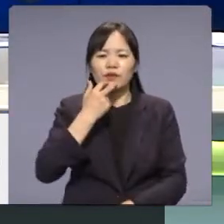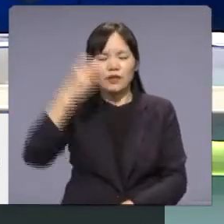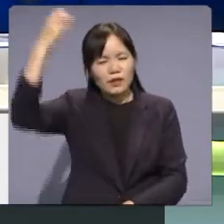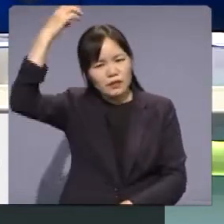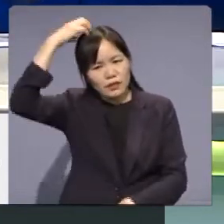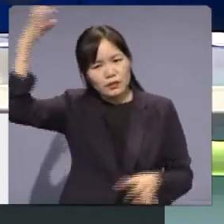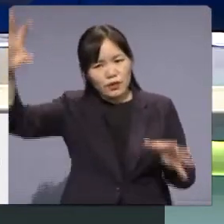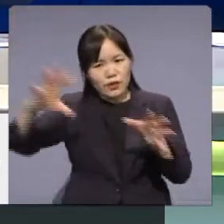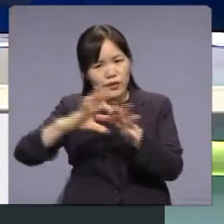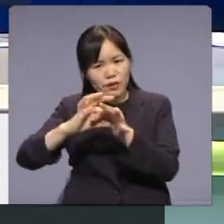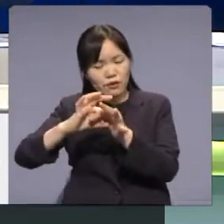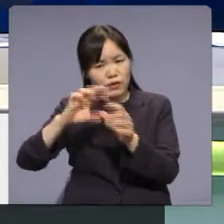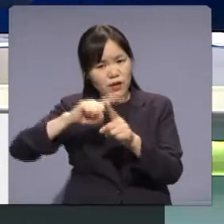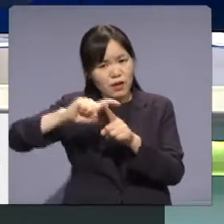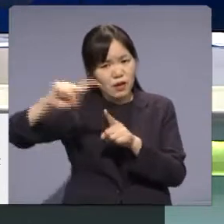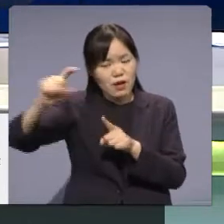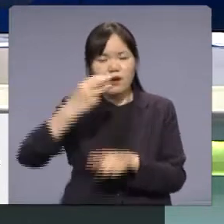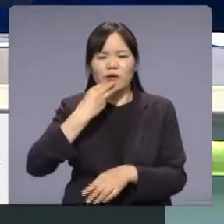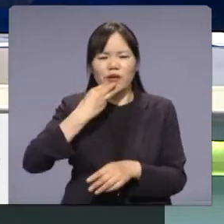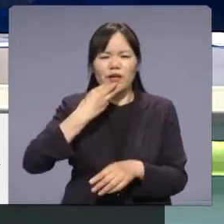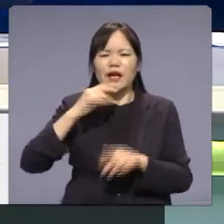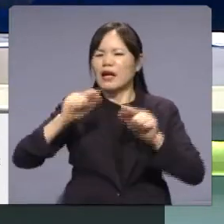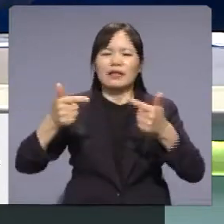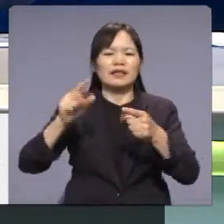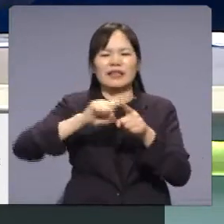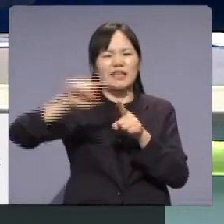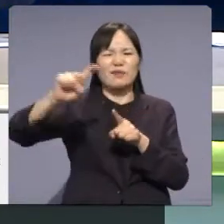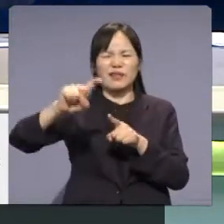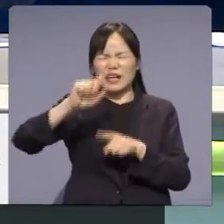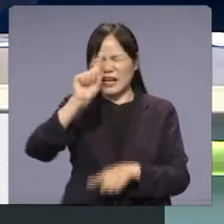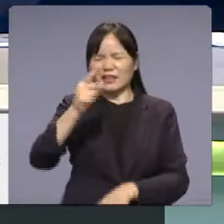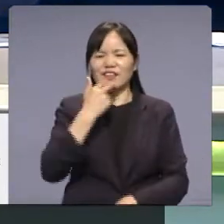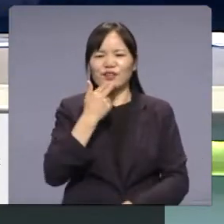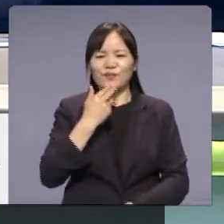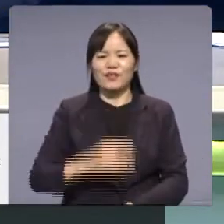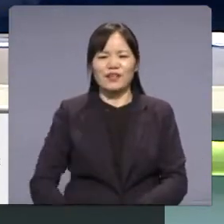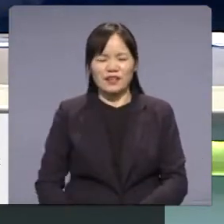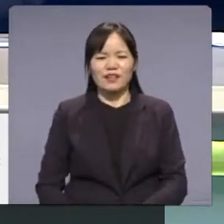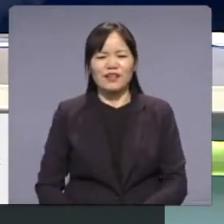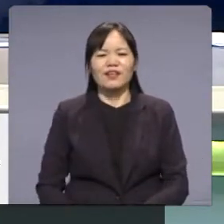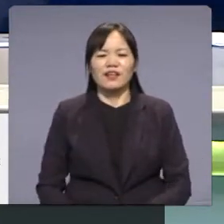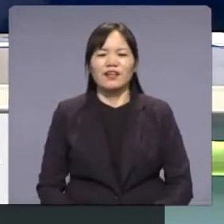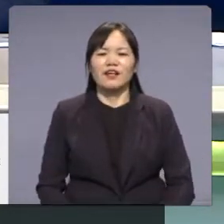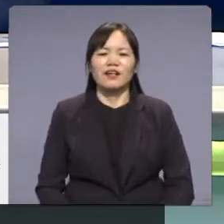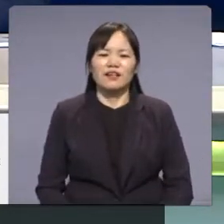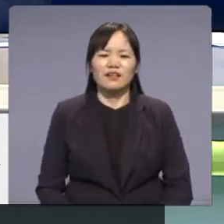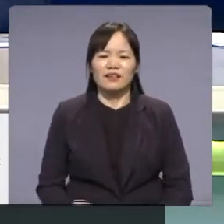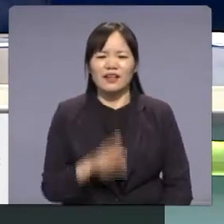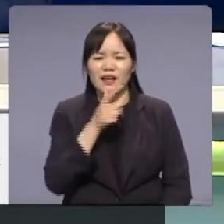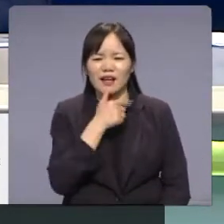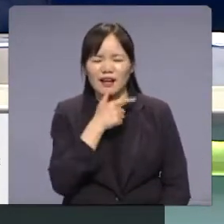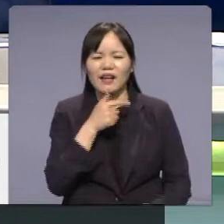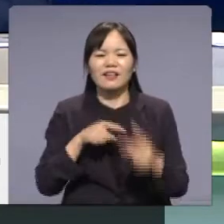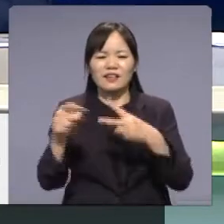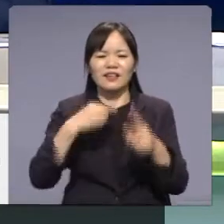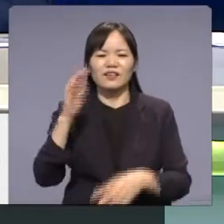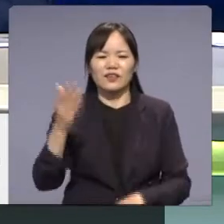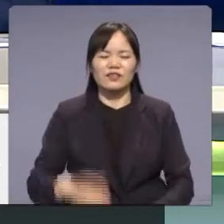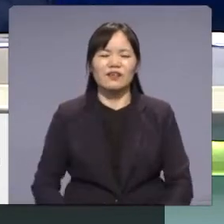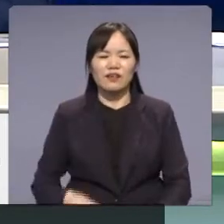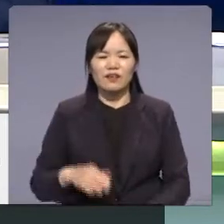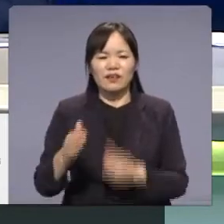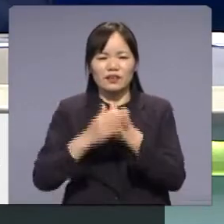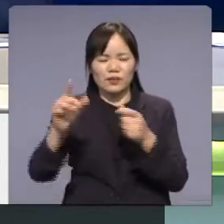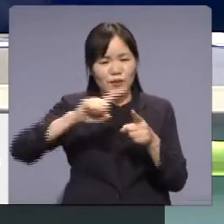영종도까지 이어지는 케이블카는 아니 케이블카 자체가 아직은 없고요. 아, 예. 네, 없는데 아 케이블카가 아니라 예. 지금 아하 예, 이해가 됐습니다. 예, 그렇게 해서